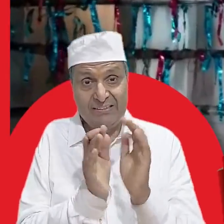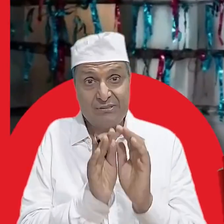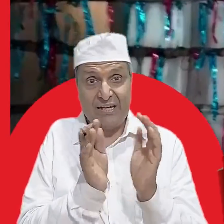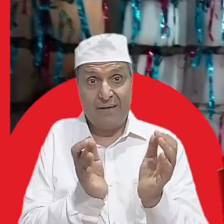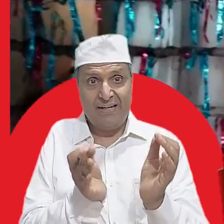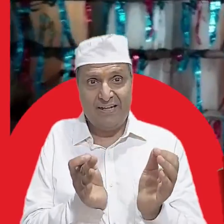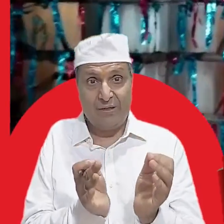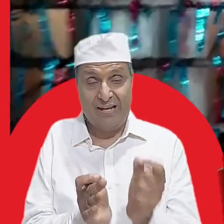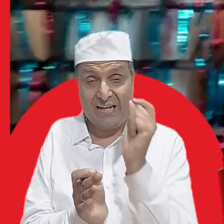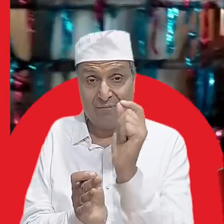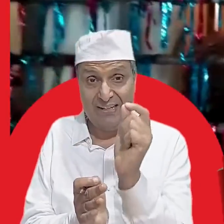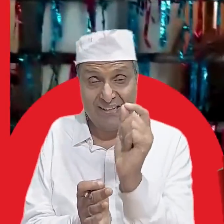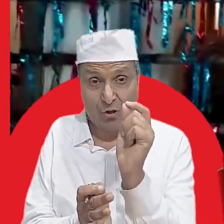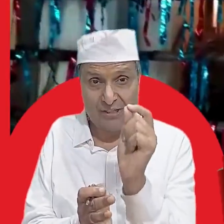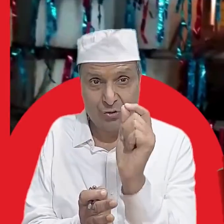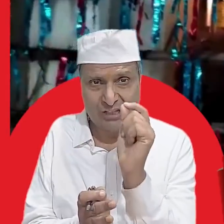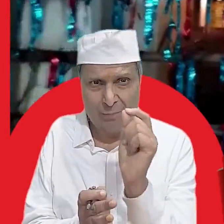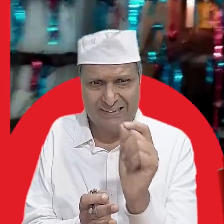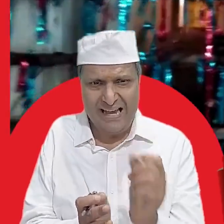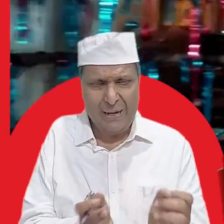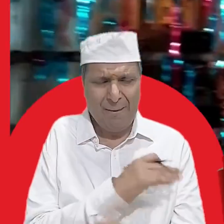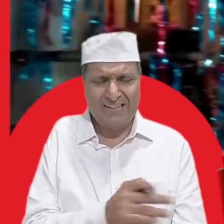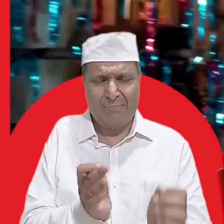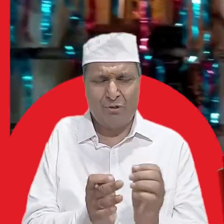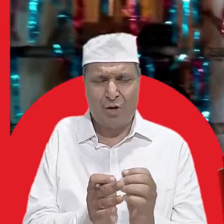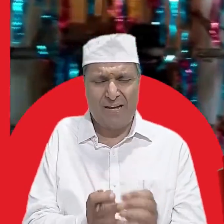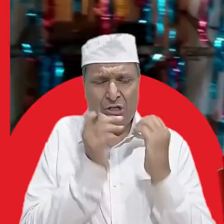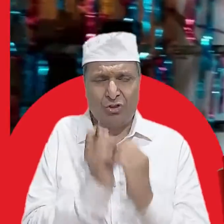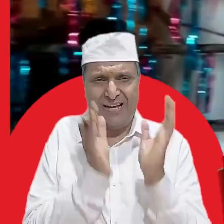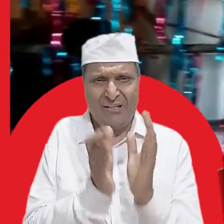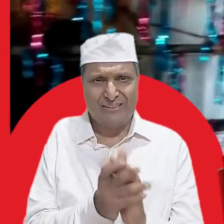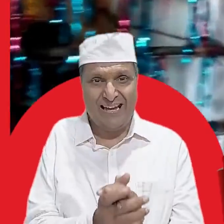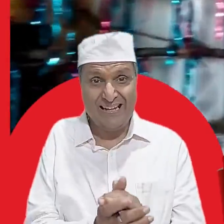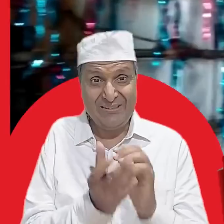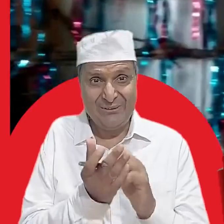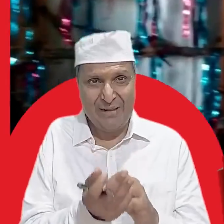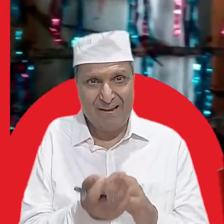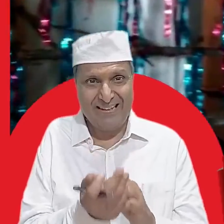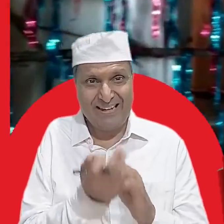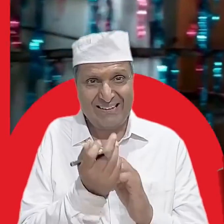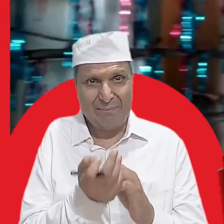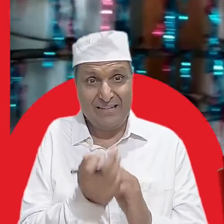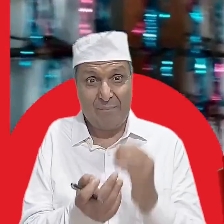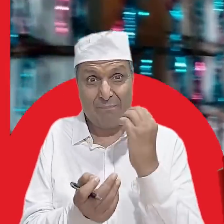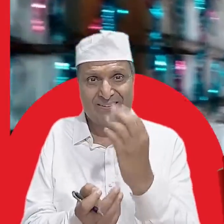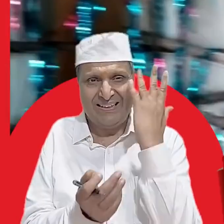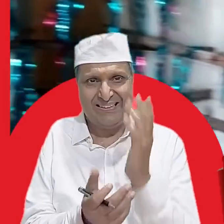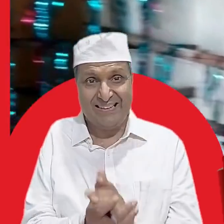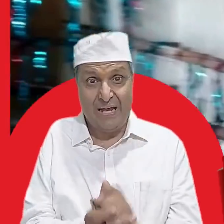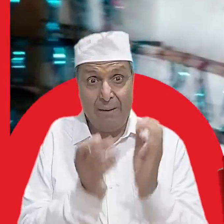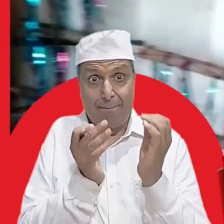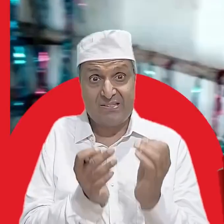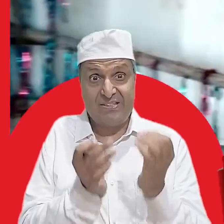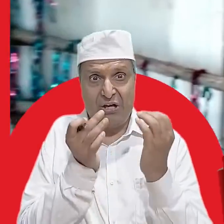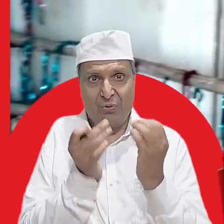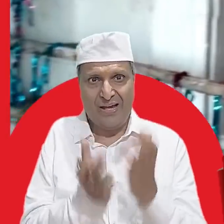पहुंचेगी तब जाके बैरिकेडिंग होगी, केवल इसी टॉप की सुरक्षा हो पाती है, बाकी सब टोकों पर कुछ नहीं होता है। जूंदे पहनकर खाते पीते वहां पर मस्ती करी जाती